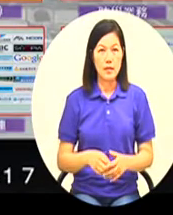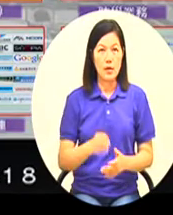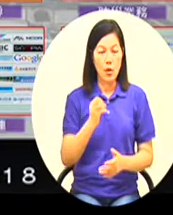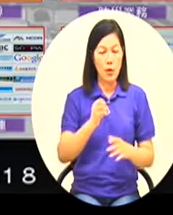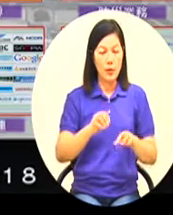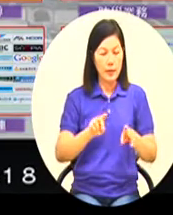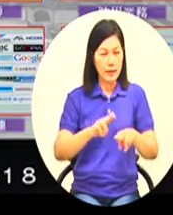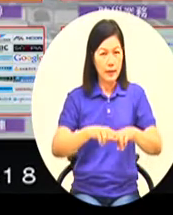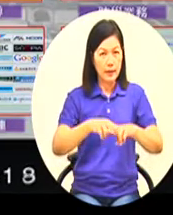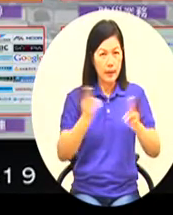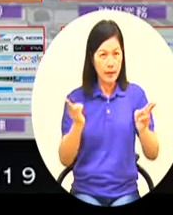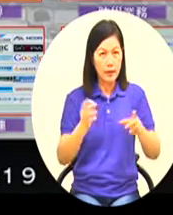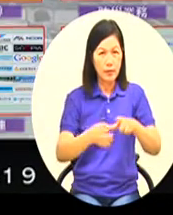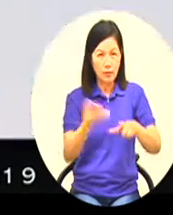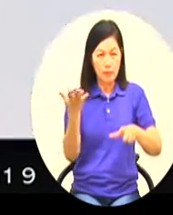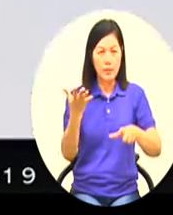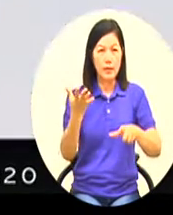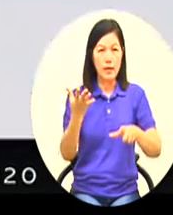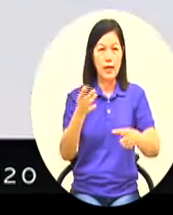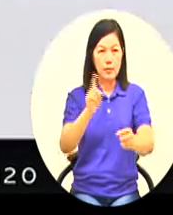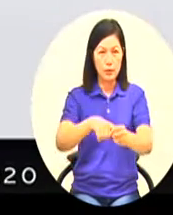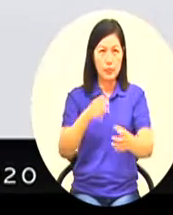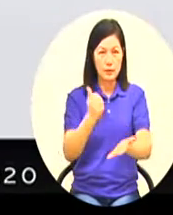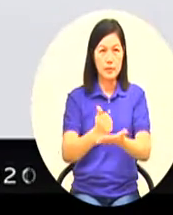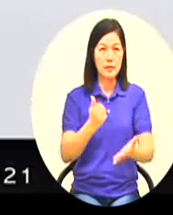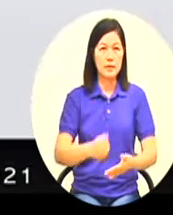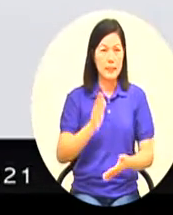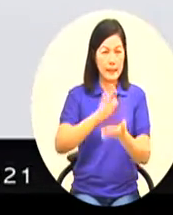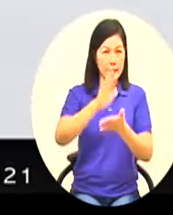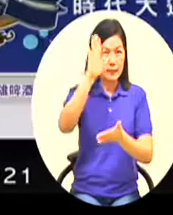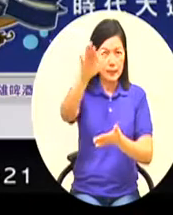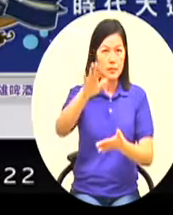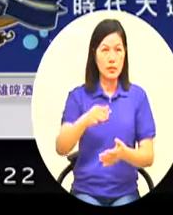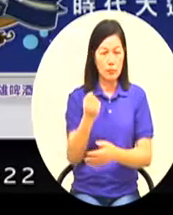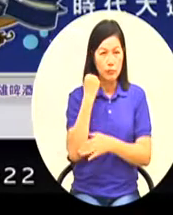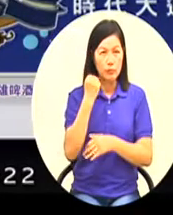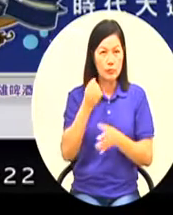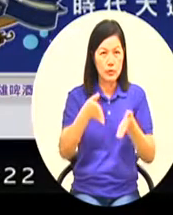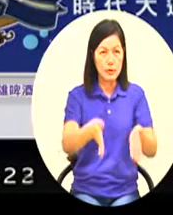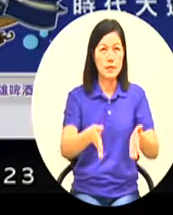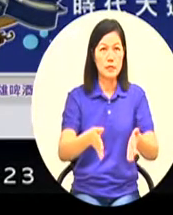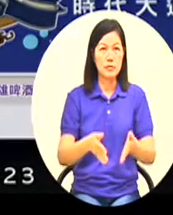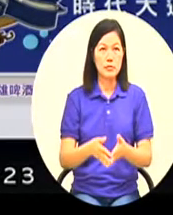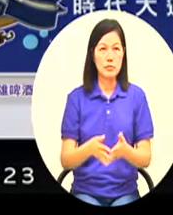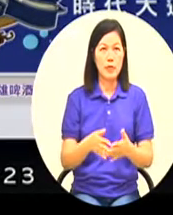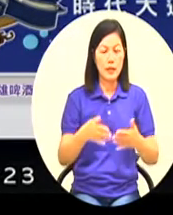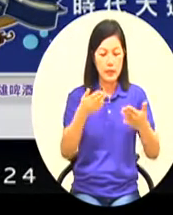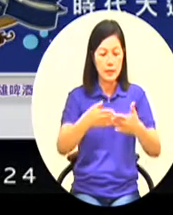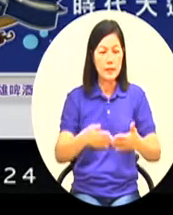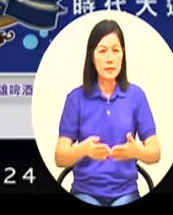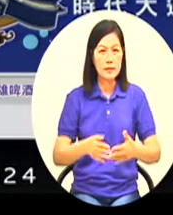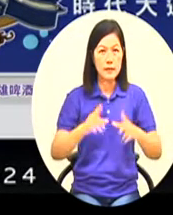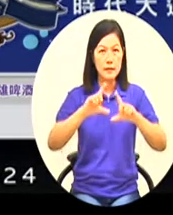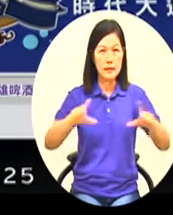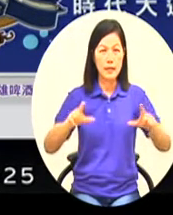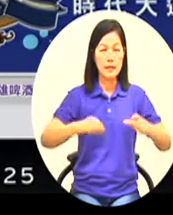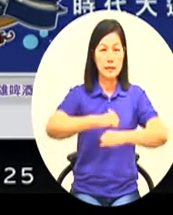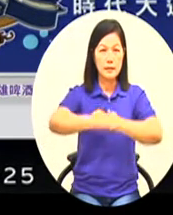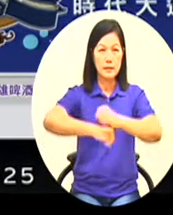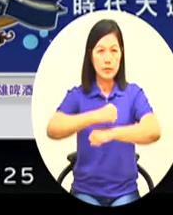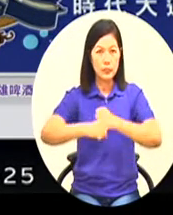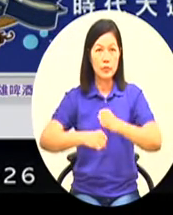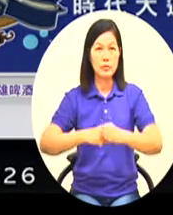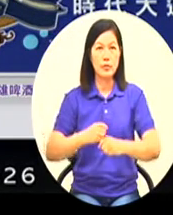讯共享与公开的目的。本局未来努力的方向，依据行政院核定之内政部大型活动安全管理方